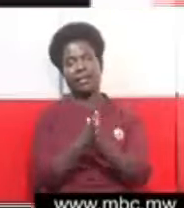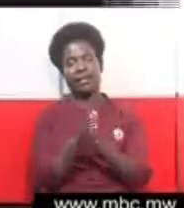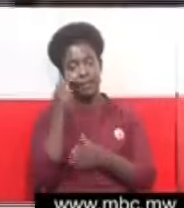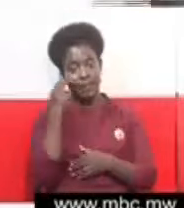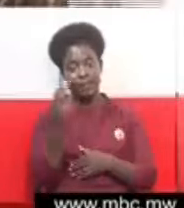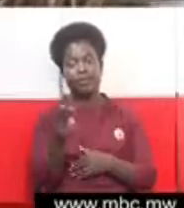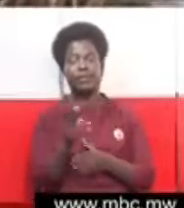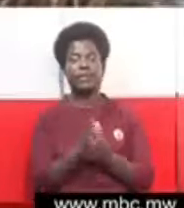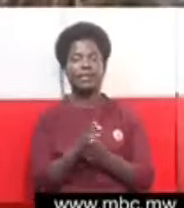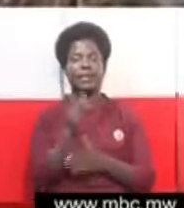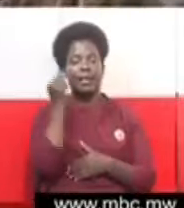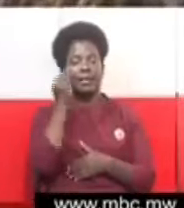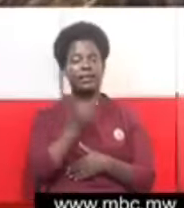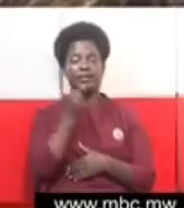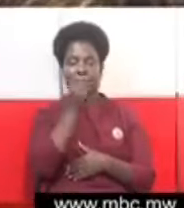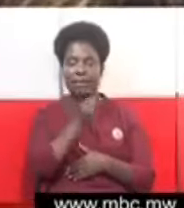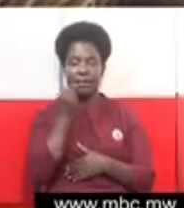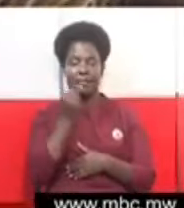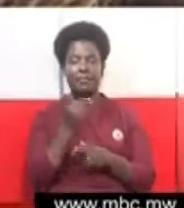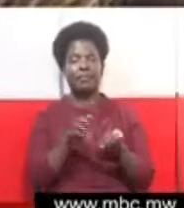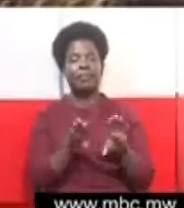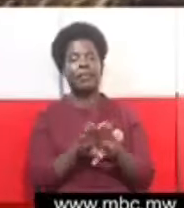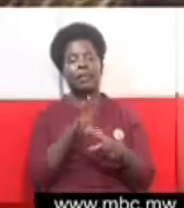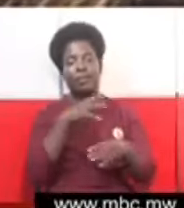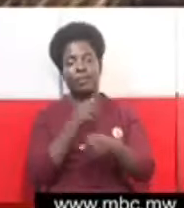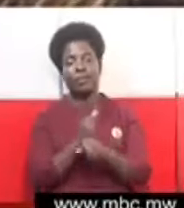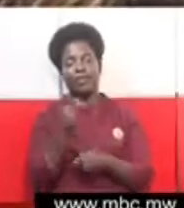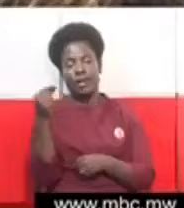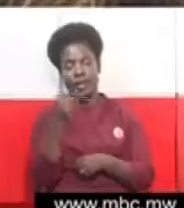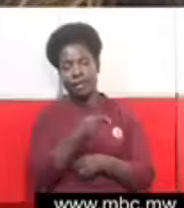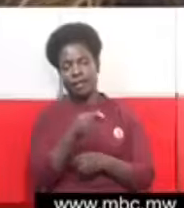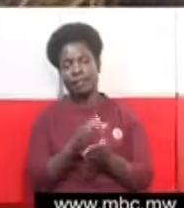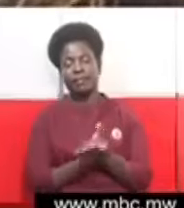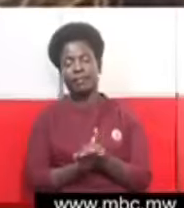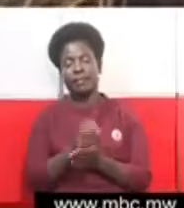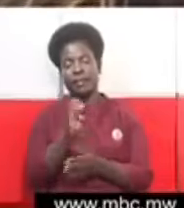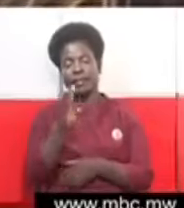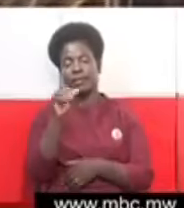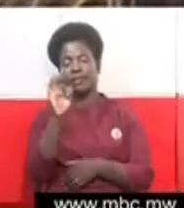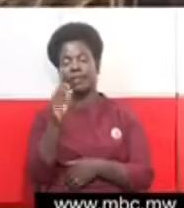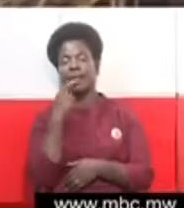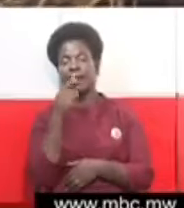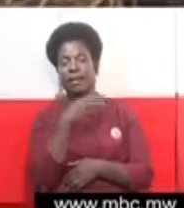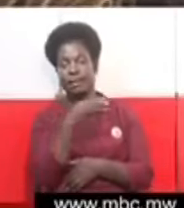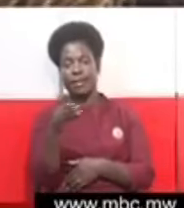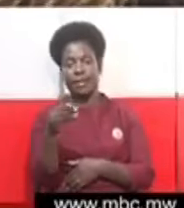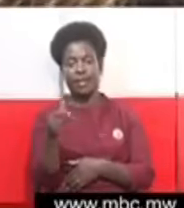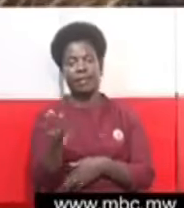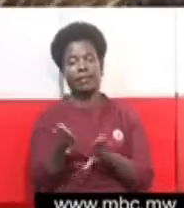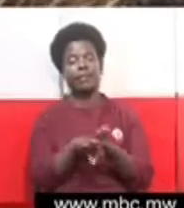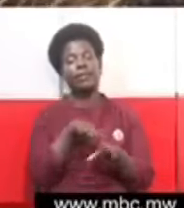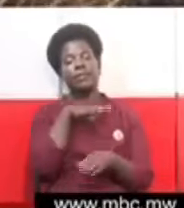ntchito. Ndipo bungwe la Green Climate Fund GCF lati lipereka ndalama zokwana